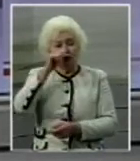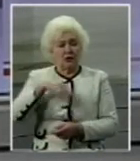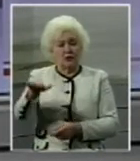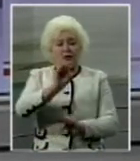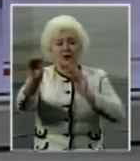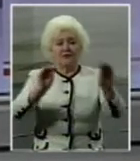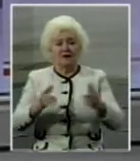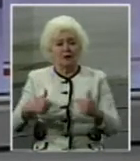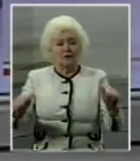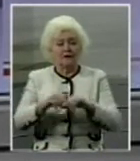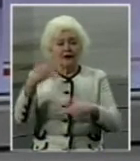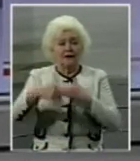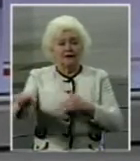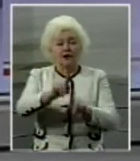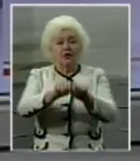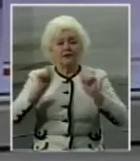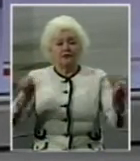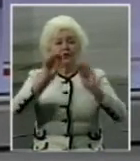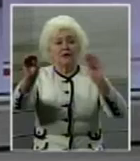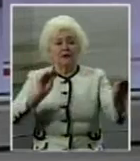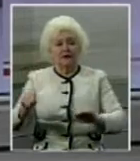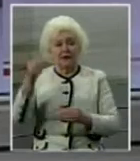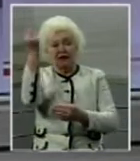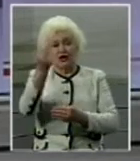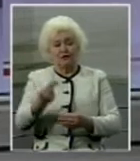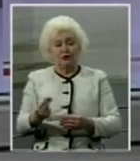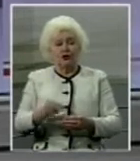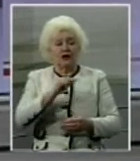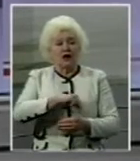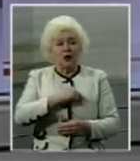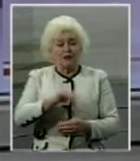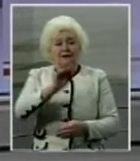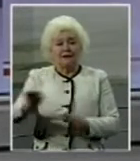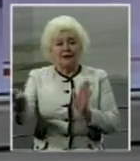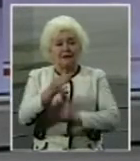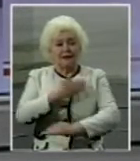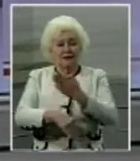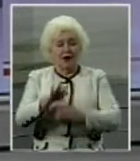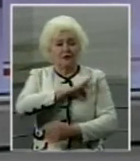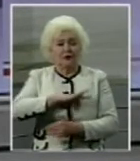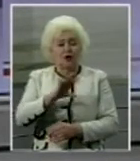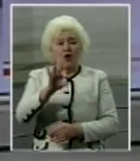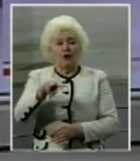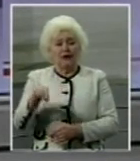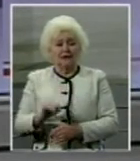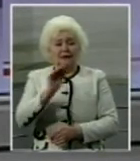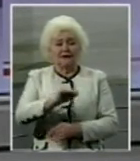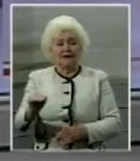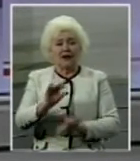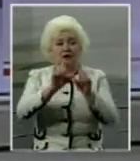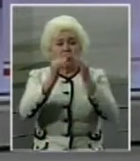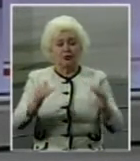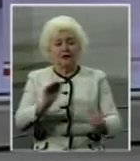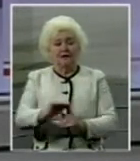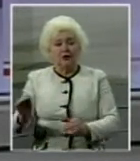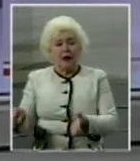у виставковій залі Херсона відкрилась експозиція творчих робіт дітей з інвалідністю, вихованців Олешківського дитячого будинку-інтернату